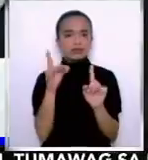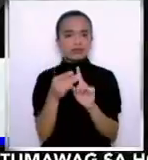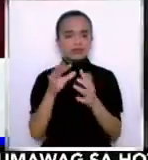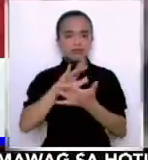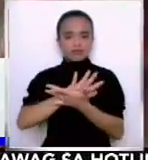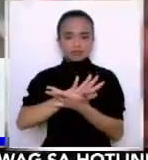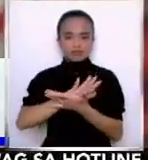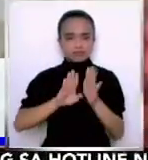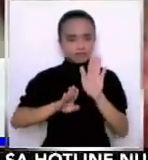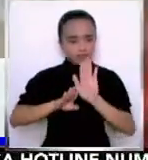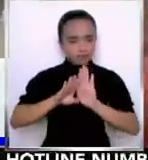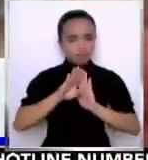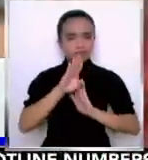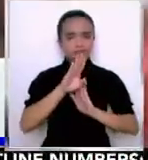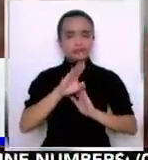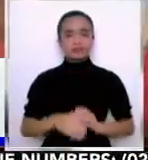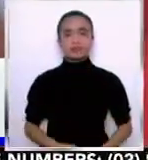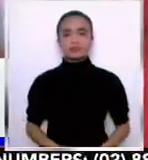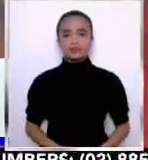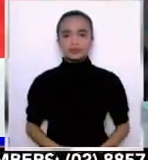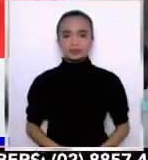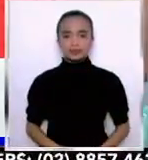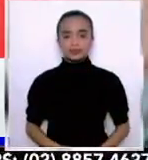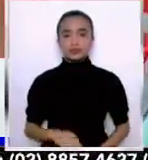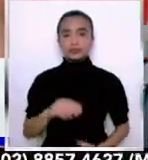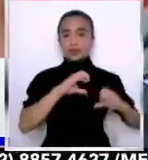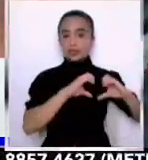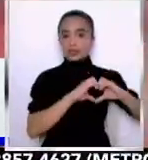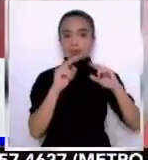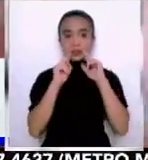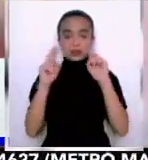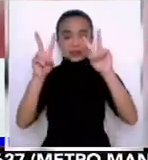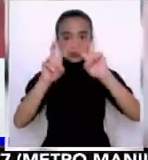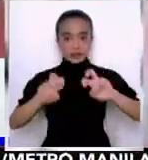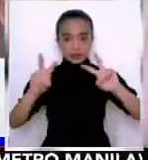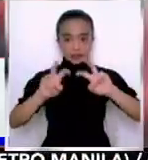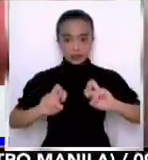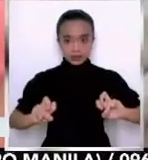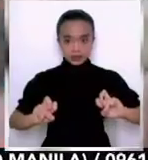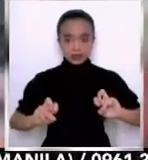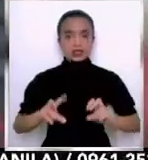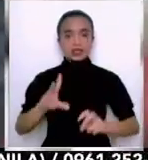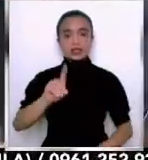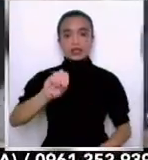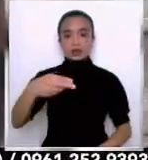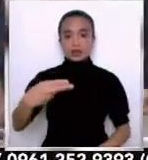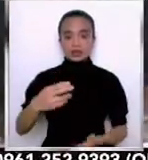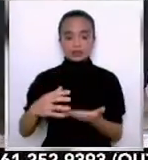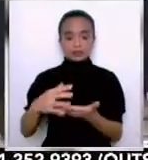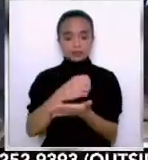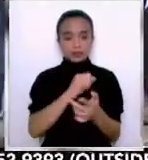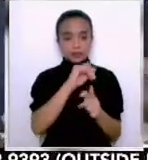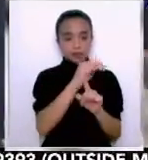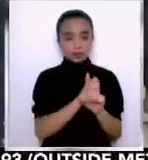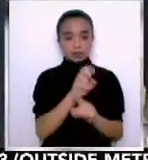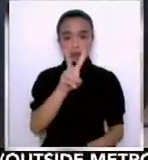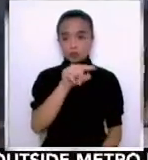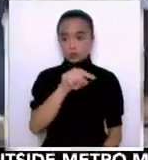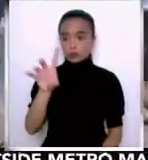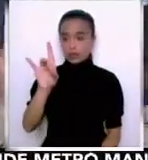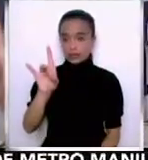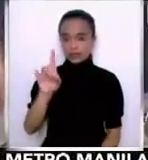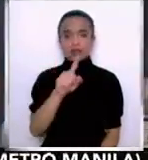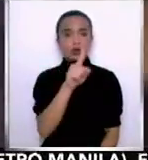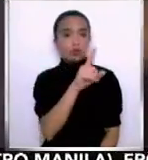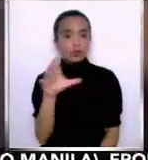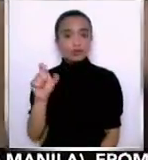lungsod. Sa pag-aaral ng GMA News Research, batay sa datos ng DOH, mula June 2 hanggang 8, 111 ang mga bagong kaso